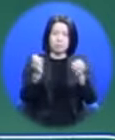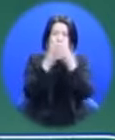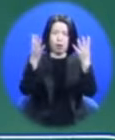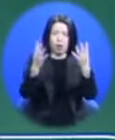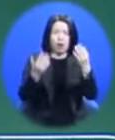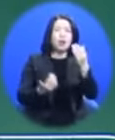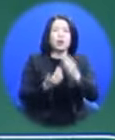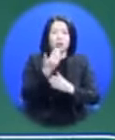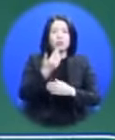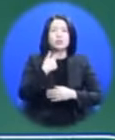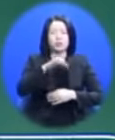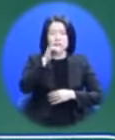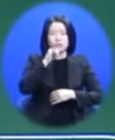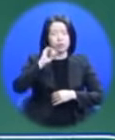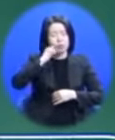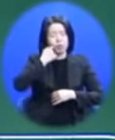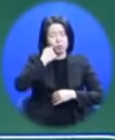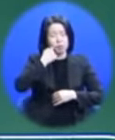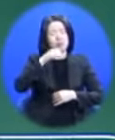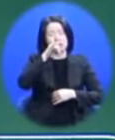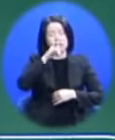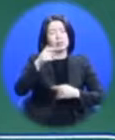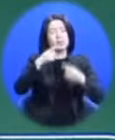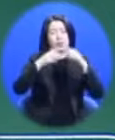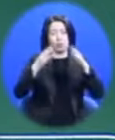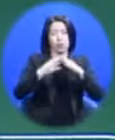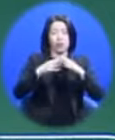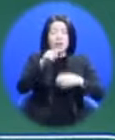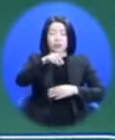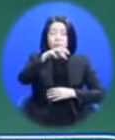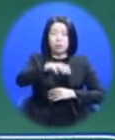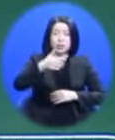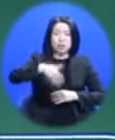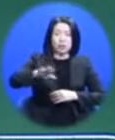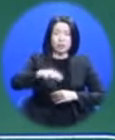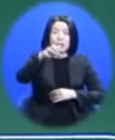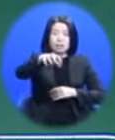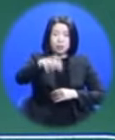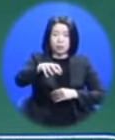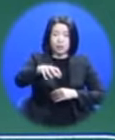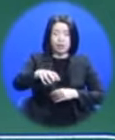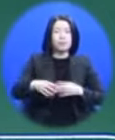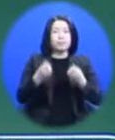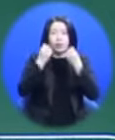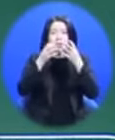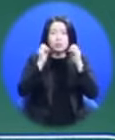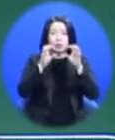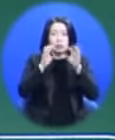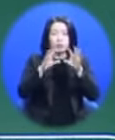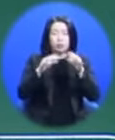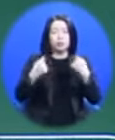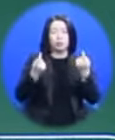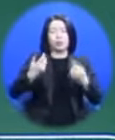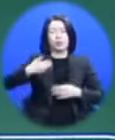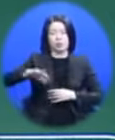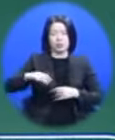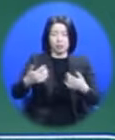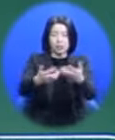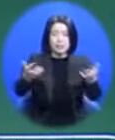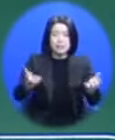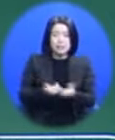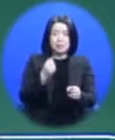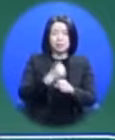그런 어려움을 겪었던 교회입니다. 그 교회에 가서 현지 전도여행을 나아갔습니다. 팀이